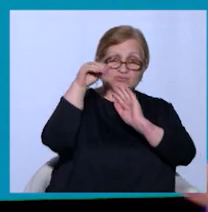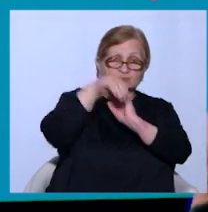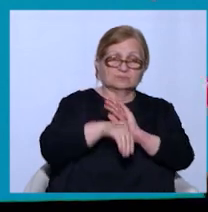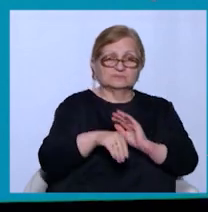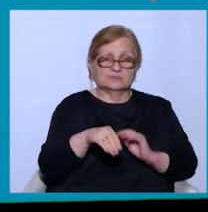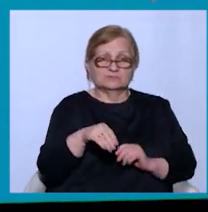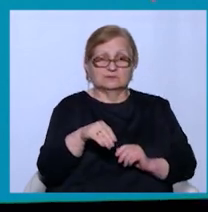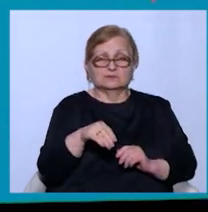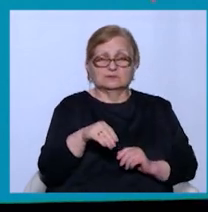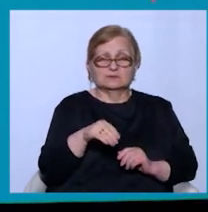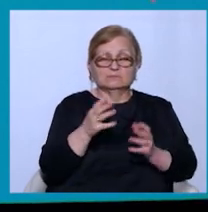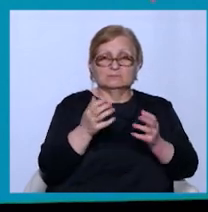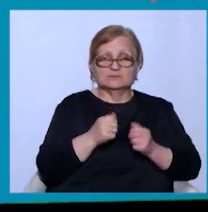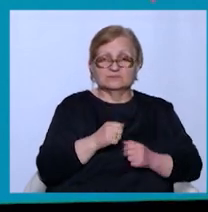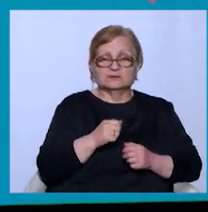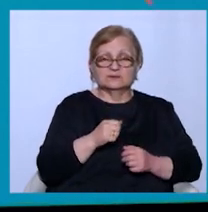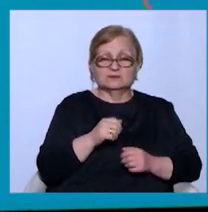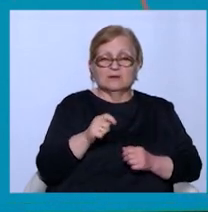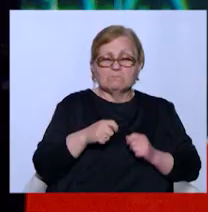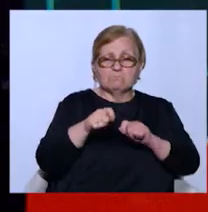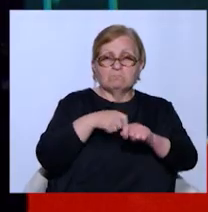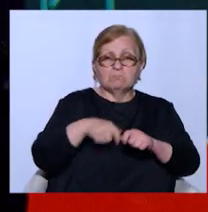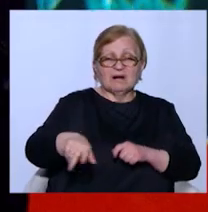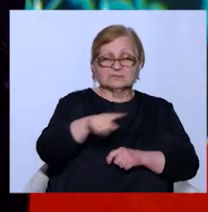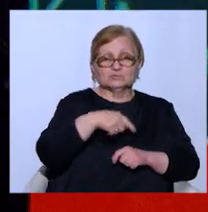აი პისაწყის ფორმულაში და მივიღებთ ფართობი უდრის